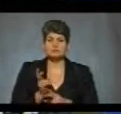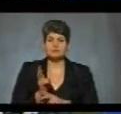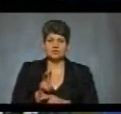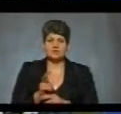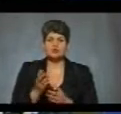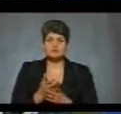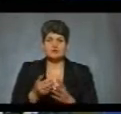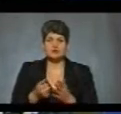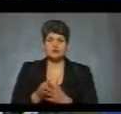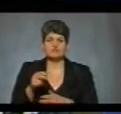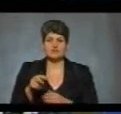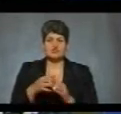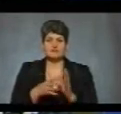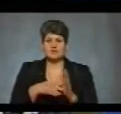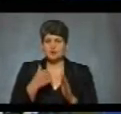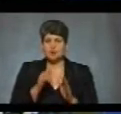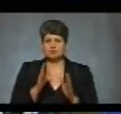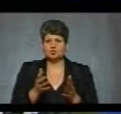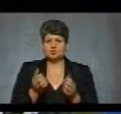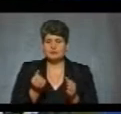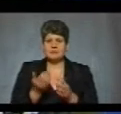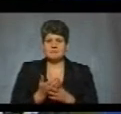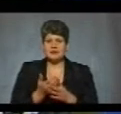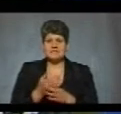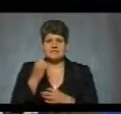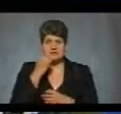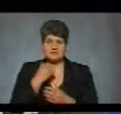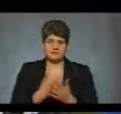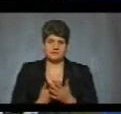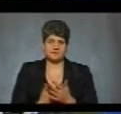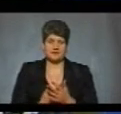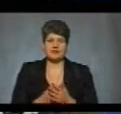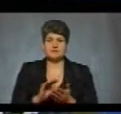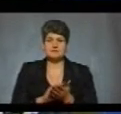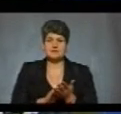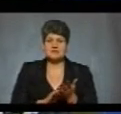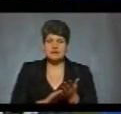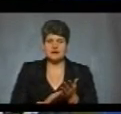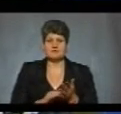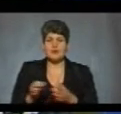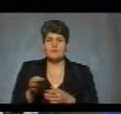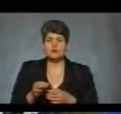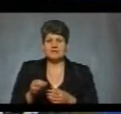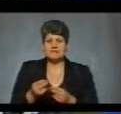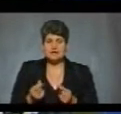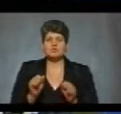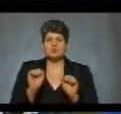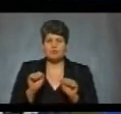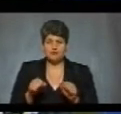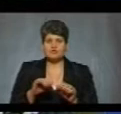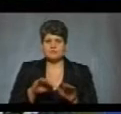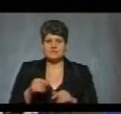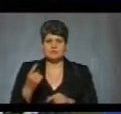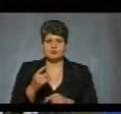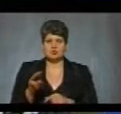до 2019 року, будуть отримувати пільги за старим зразком. Написати заяву на монетизацію вони зможуть після 1